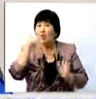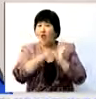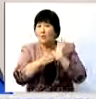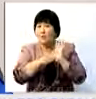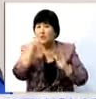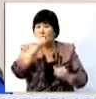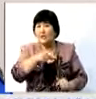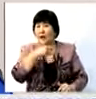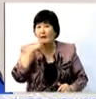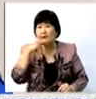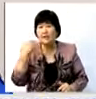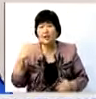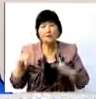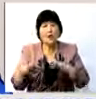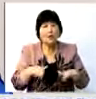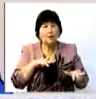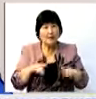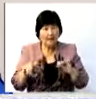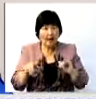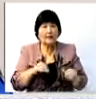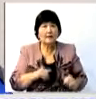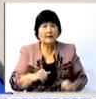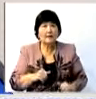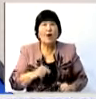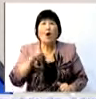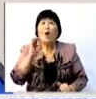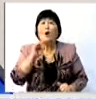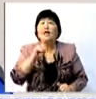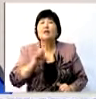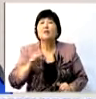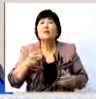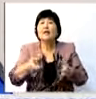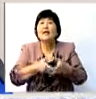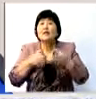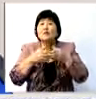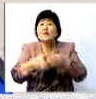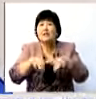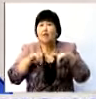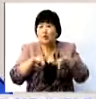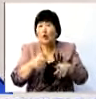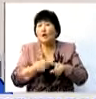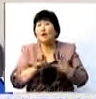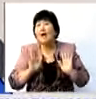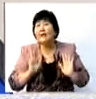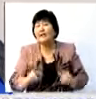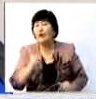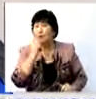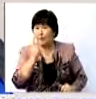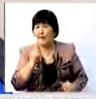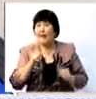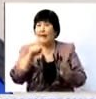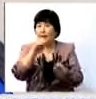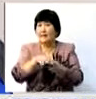жылдары Ресей тарапынан ұйымдастырылған Хорезм экспедициясы қазба жұмыстарын жүргізген, сонда тек қана бір кесененің